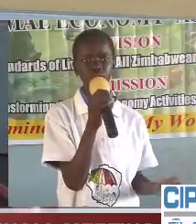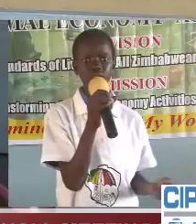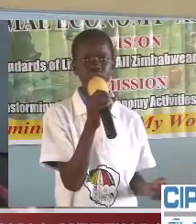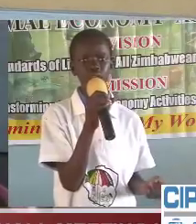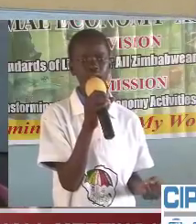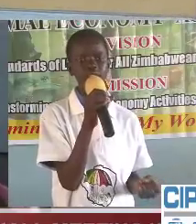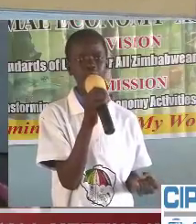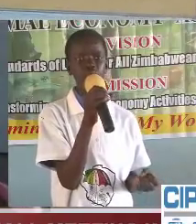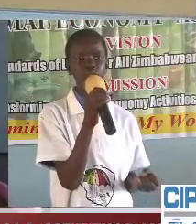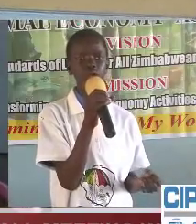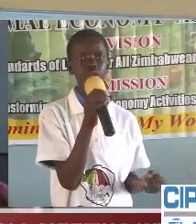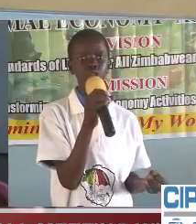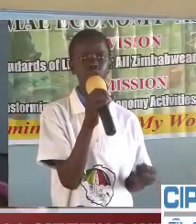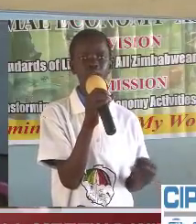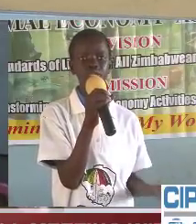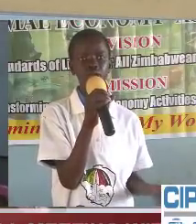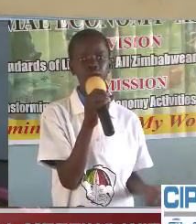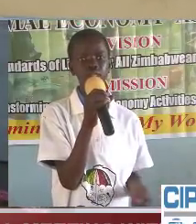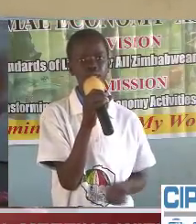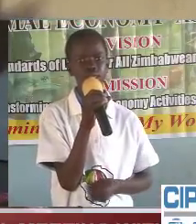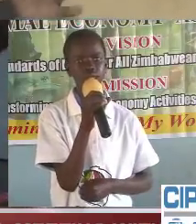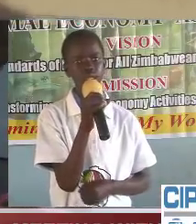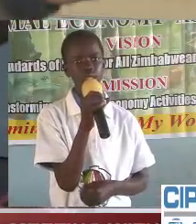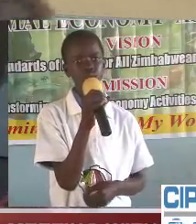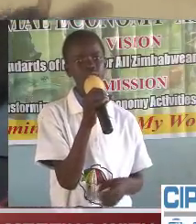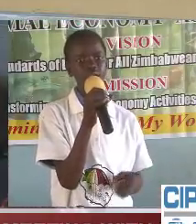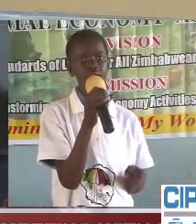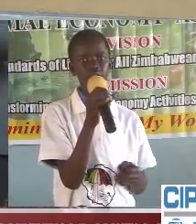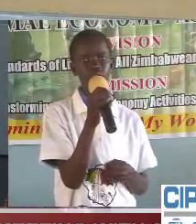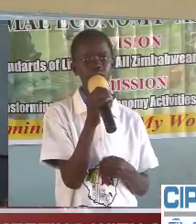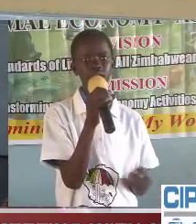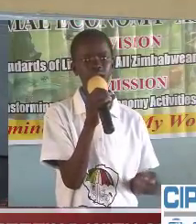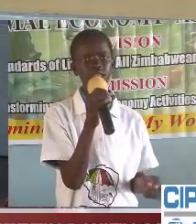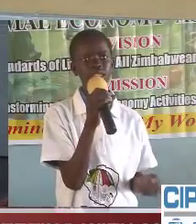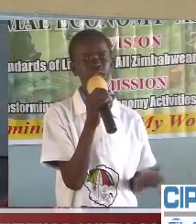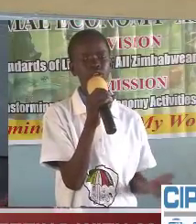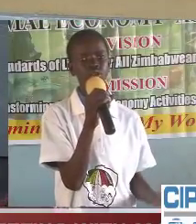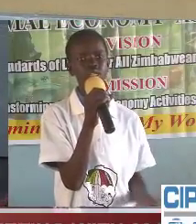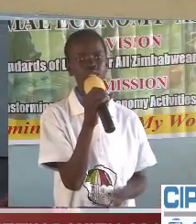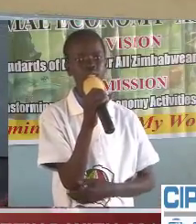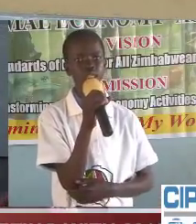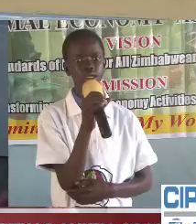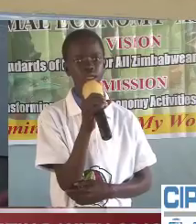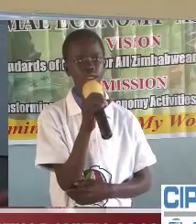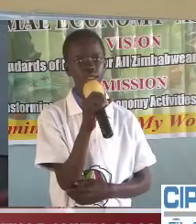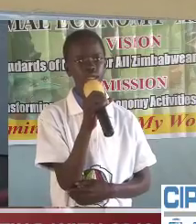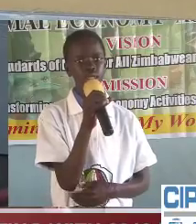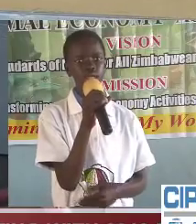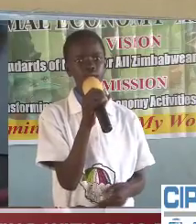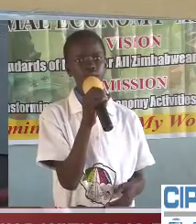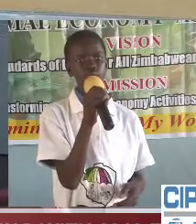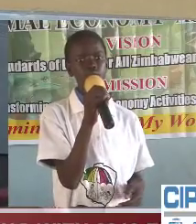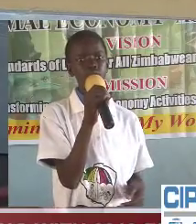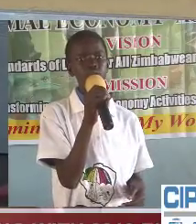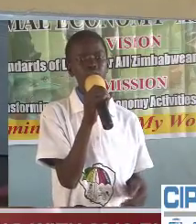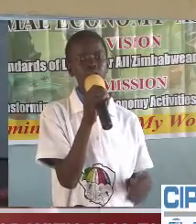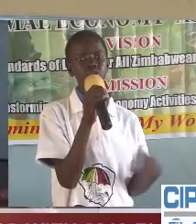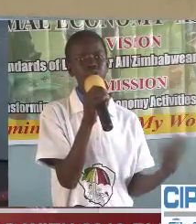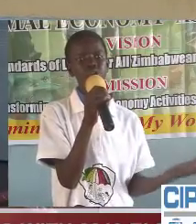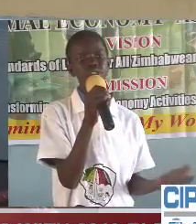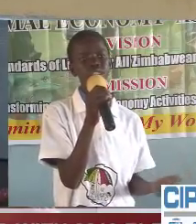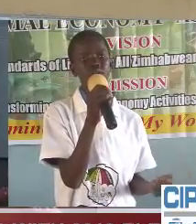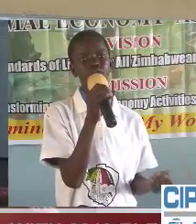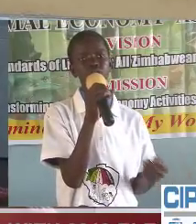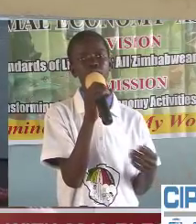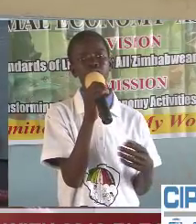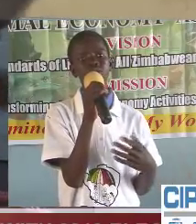kusina vanodi asi taingoshayiwa kuti tobatsirikawo nei ndosaka takazoti regai titange zvekutengesa ikona